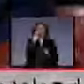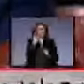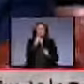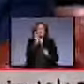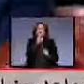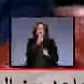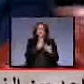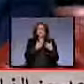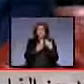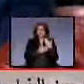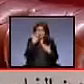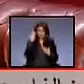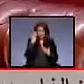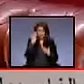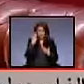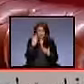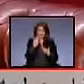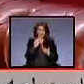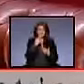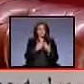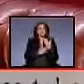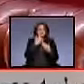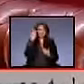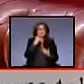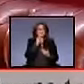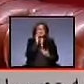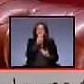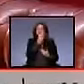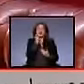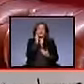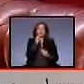دور غريب عليك جدا جدا. وبعدين